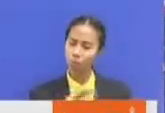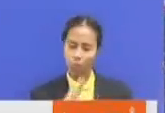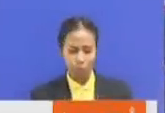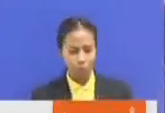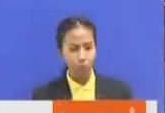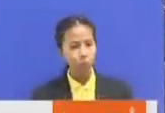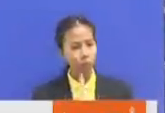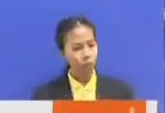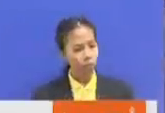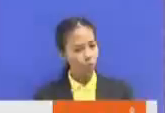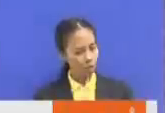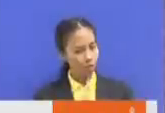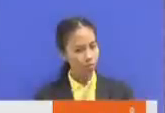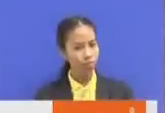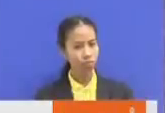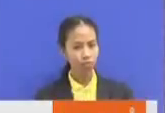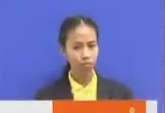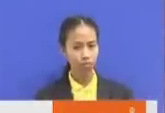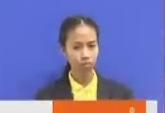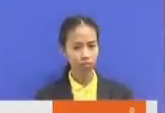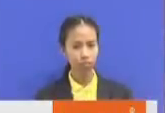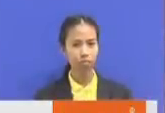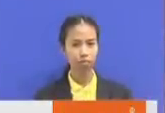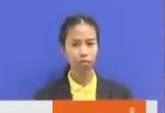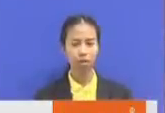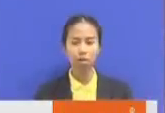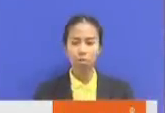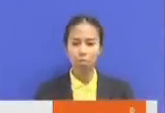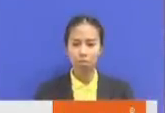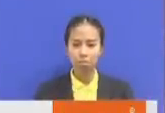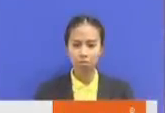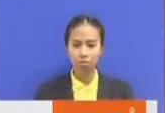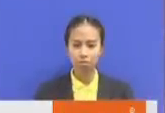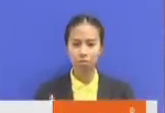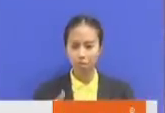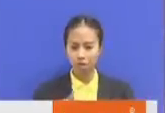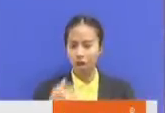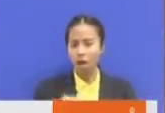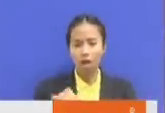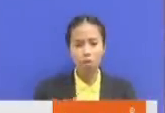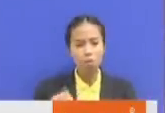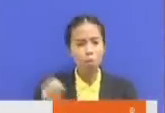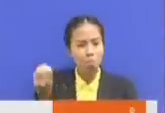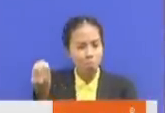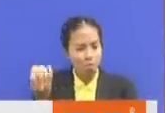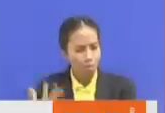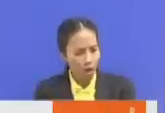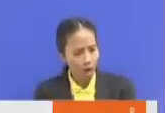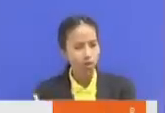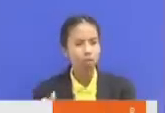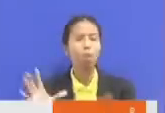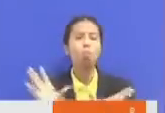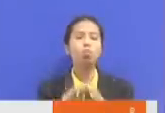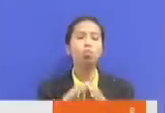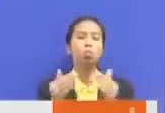ที่รับฉันทานุมัติสุริยุแก่ที่สุดของที่ประชุม